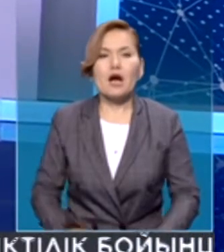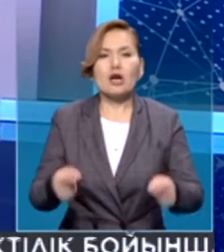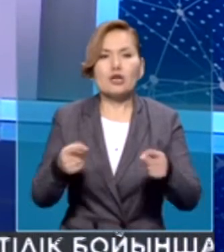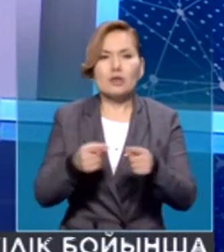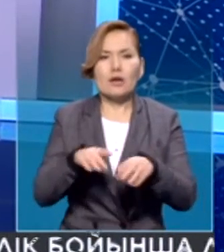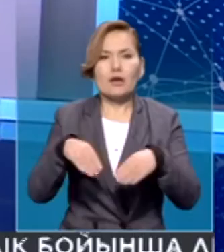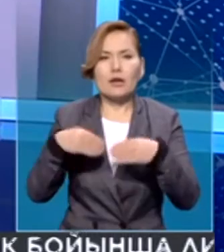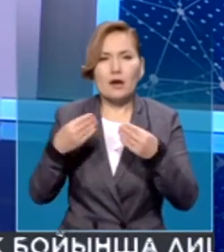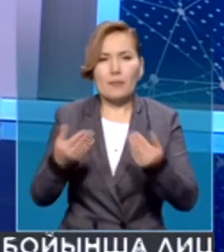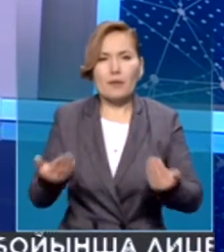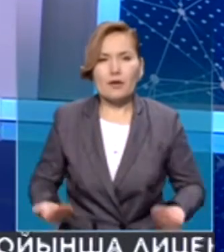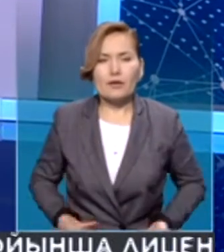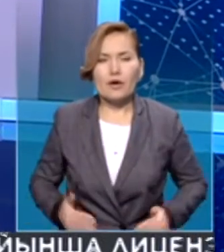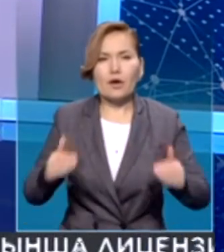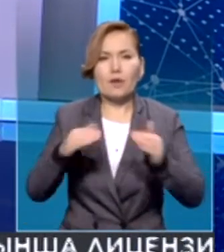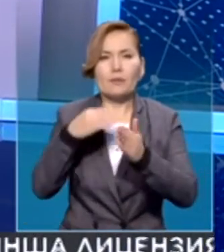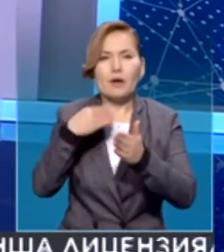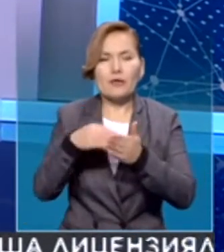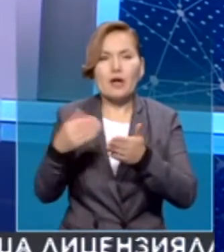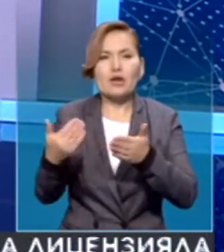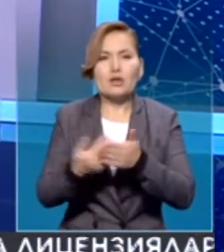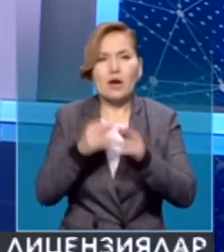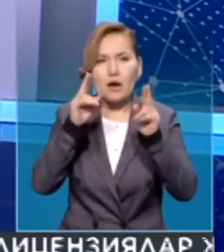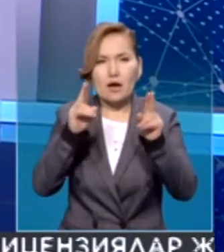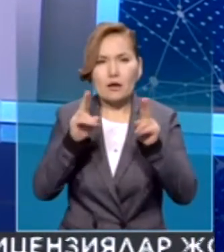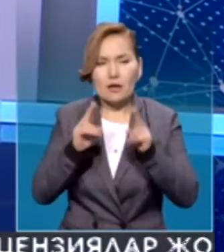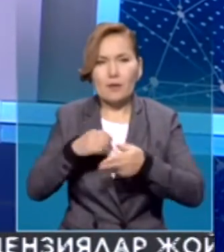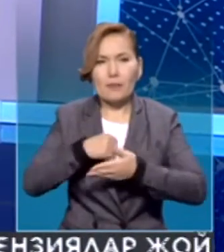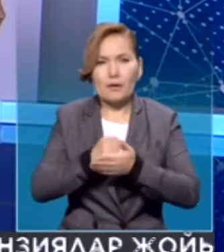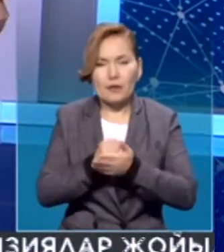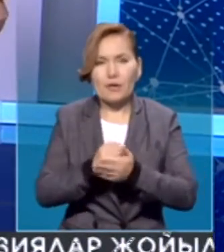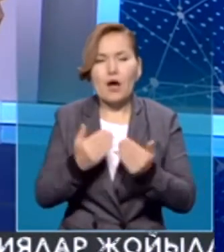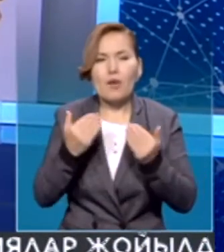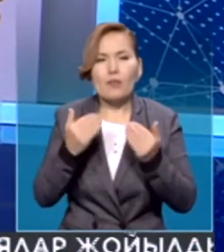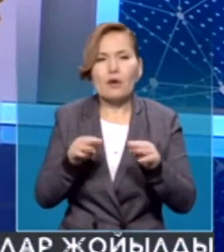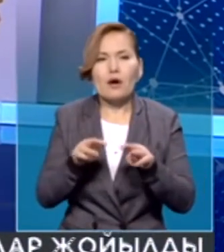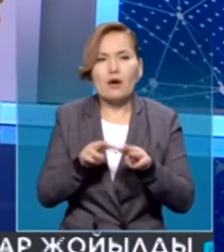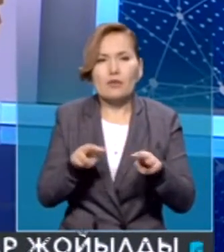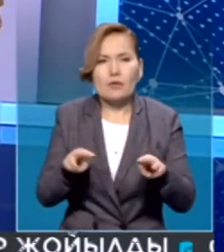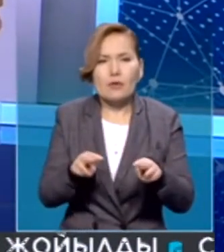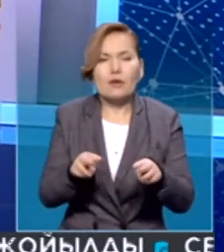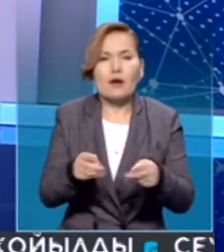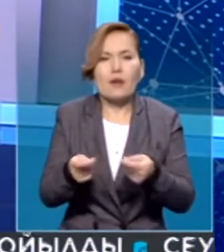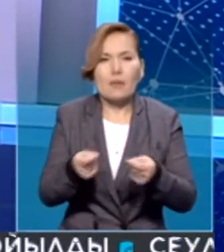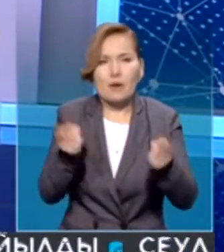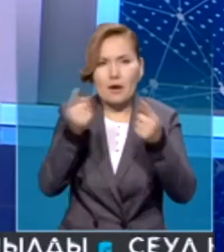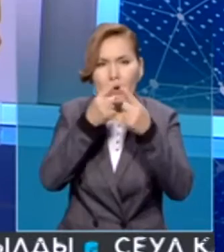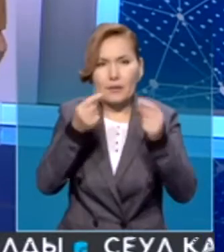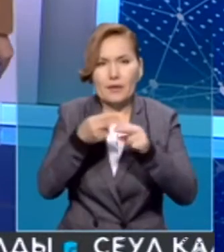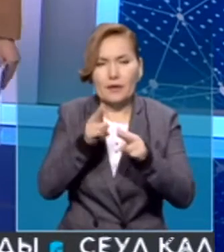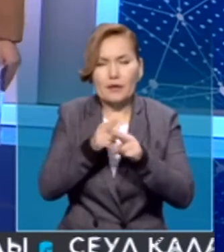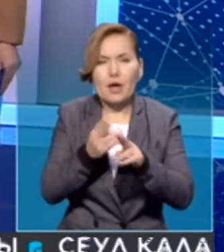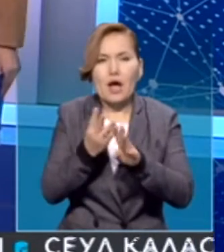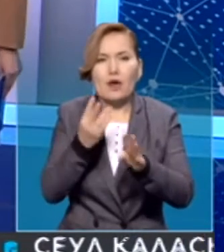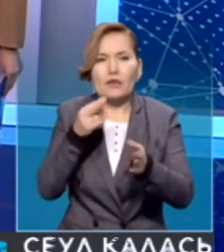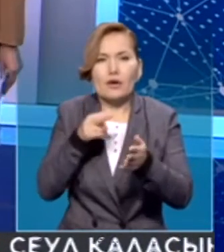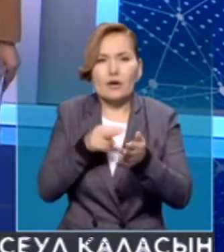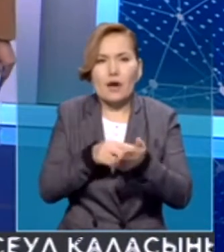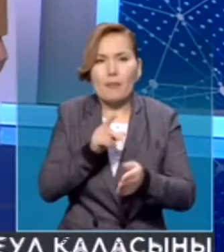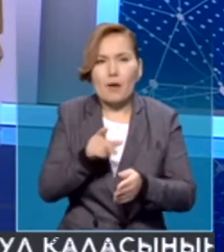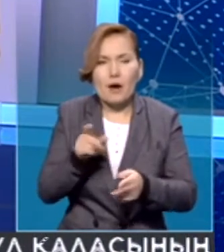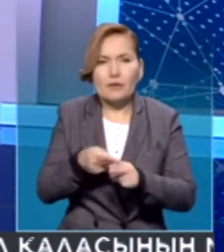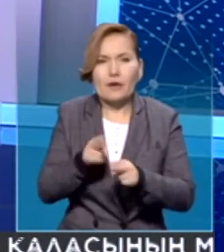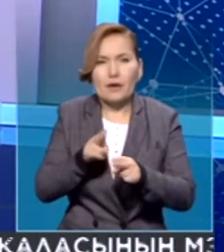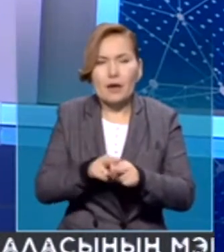Жалға берілетін тұрғын үйді сатып алудың жаңа шарттары белгілі болды. Индустрия және инфрақұрылымдық даму министрлігінің мәліметінше кезекте тұрған азаматтар